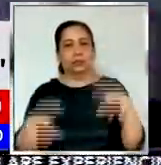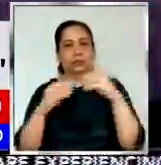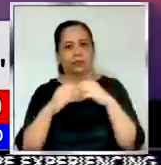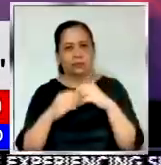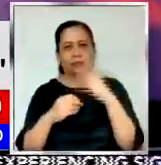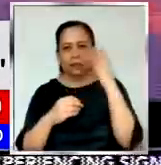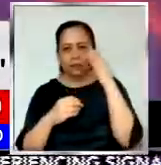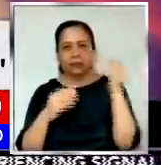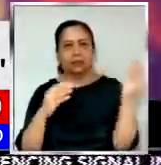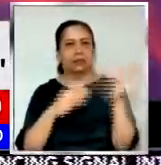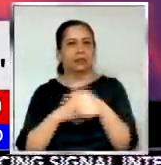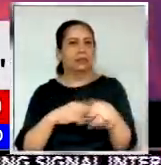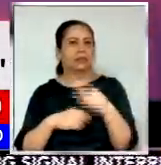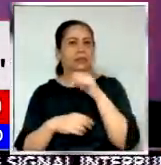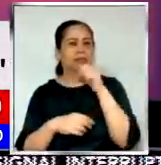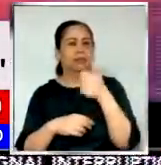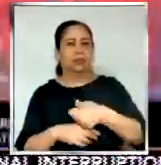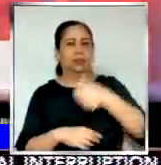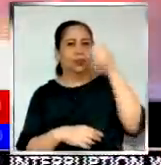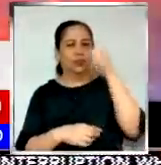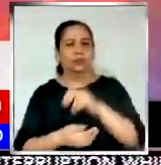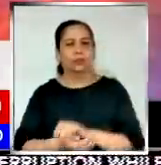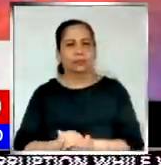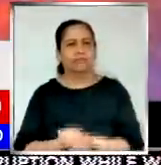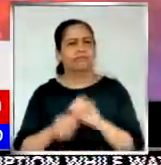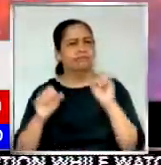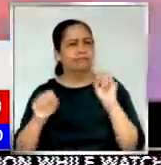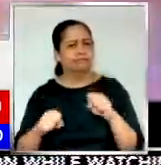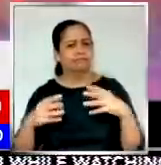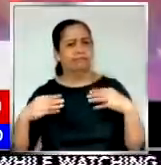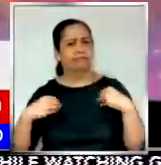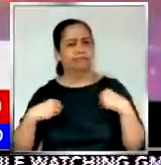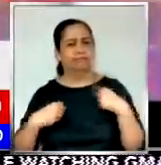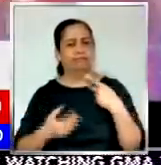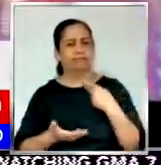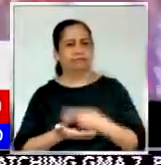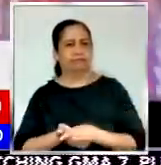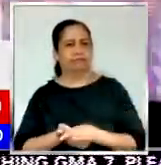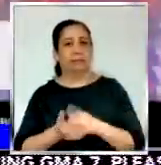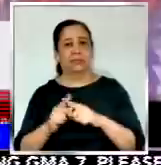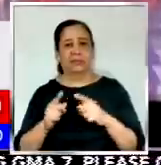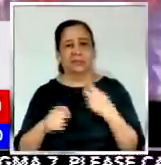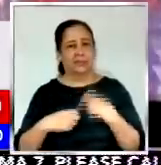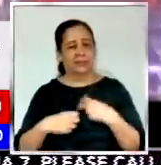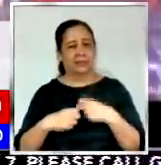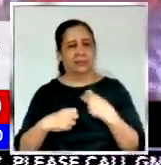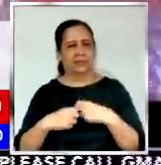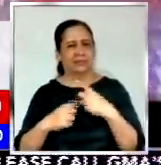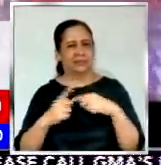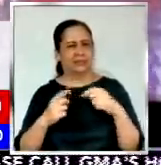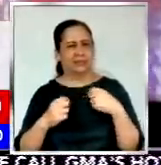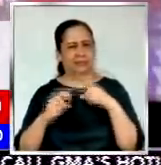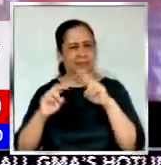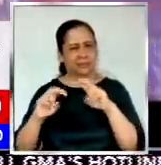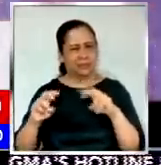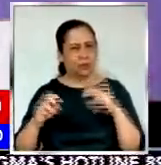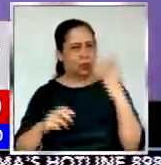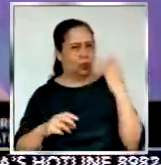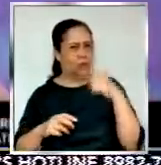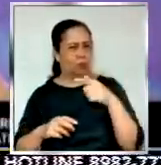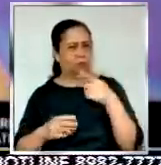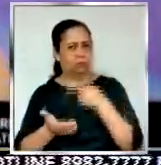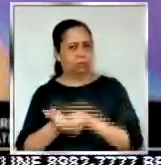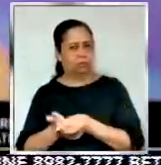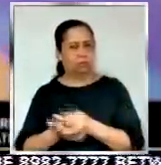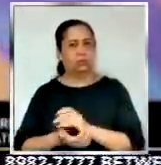na hindi siya ang nagwagi. Kaya niya raw tanggapin ang pagkatalo, ang mahirap daw ay ang mga pag-uusisa kung bakit siya natalo.